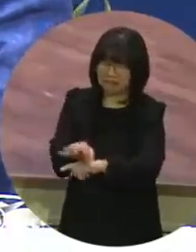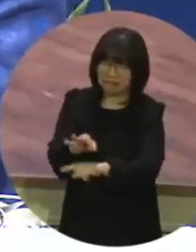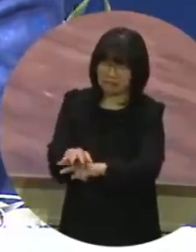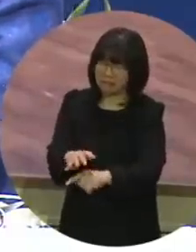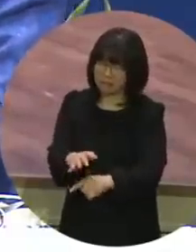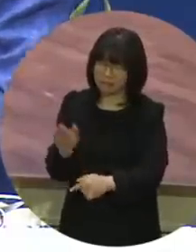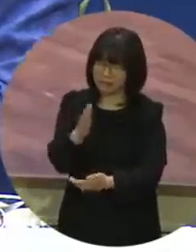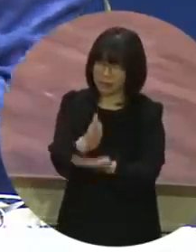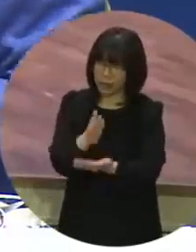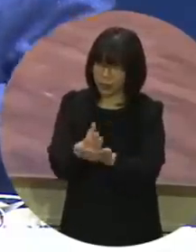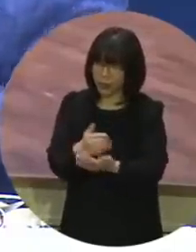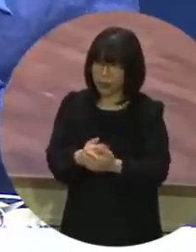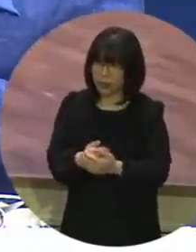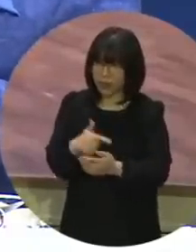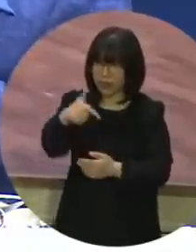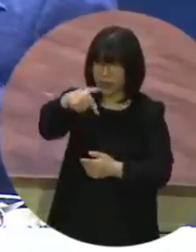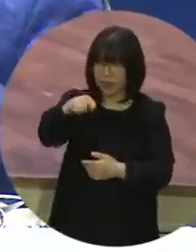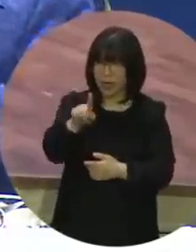가이오.